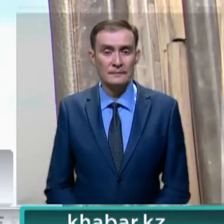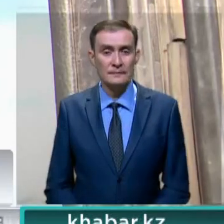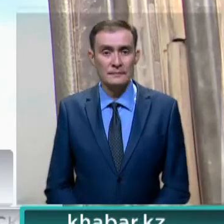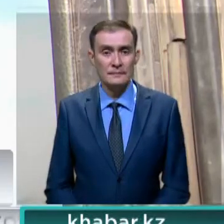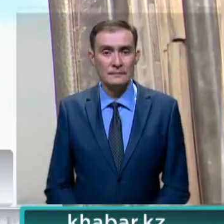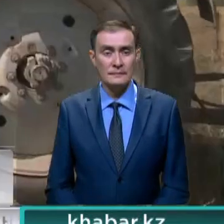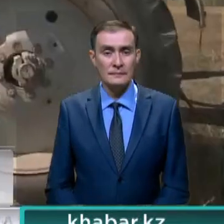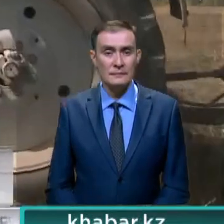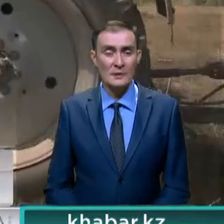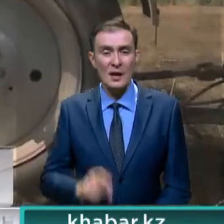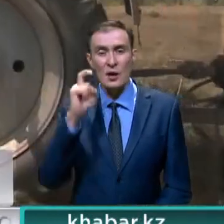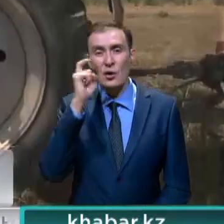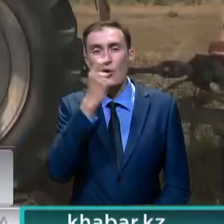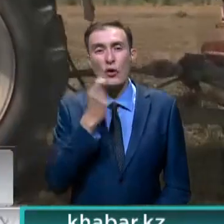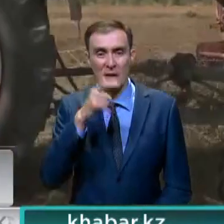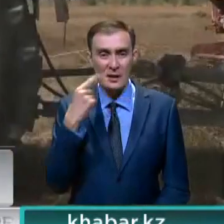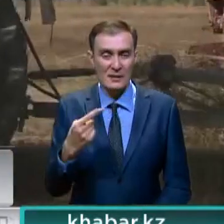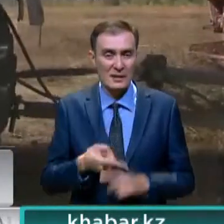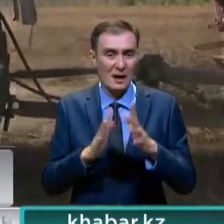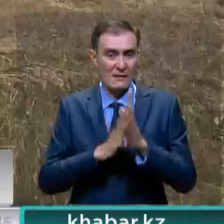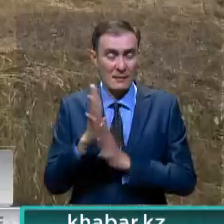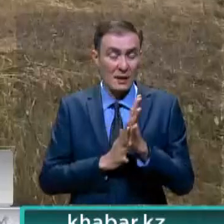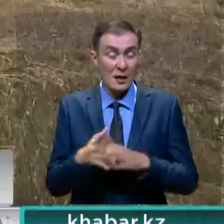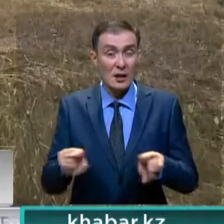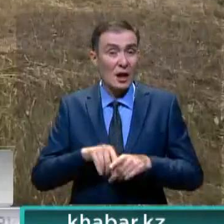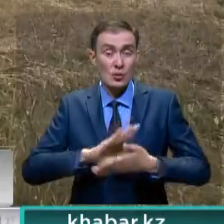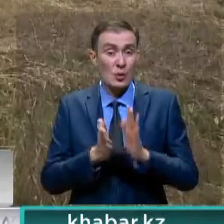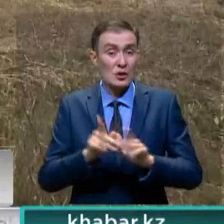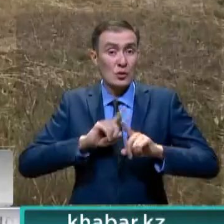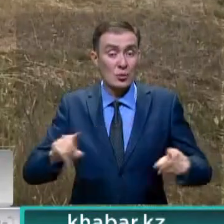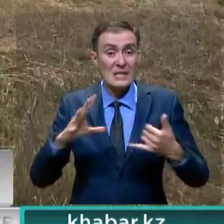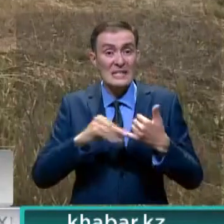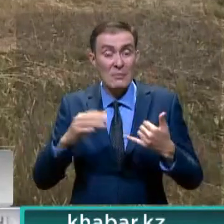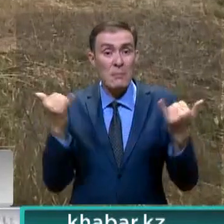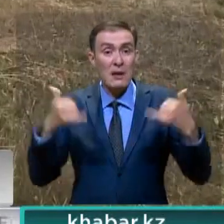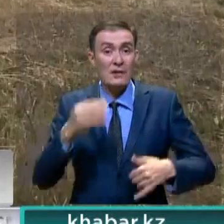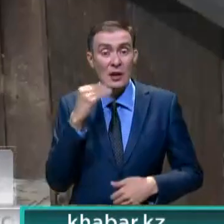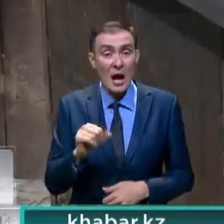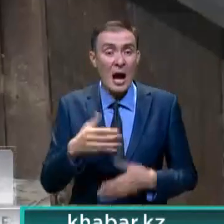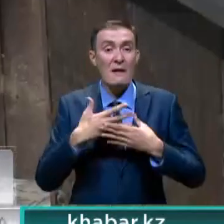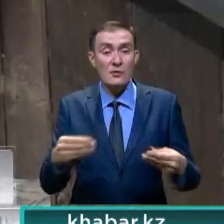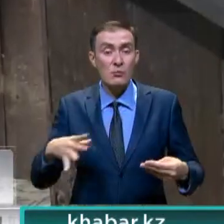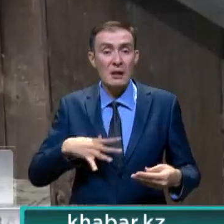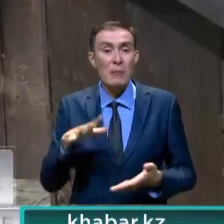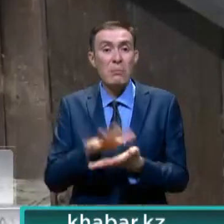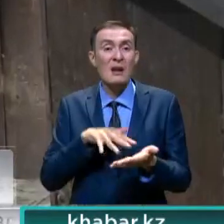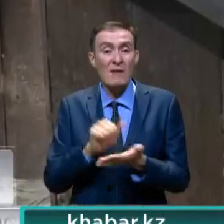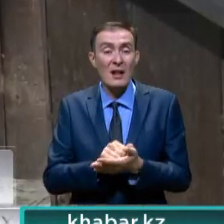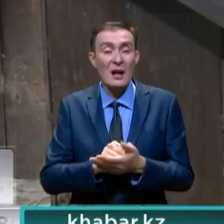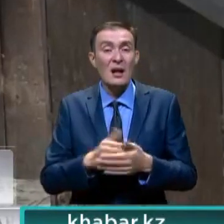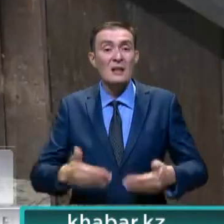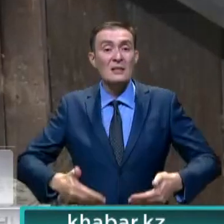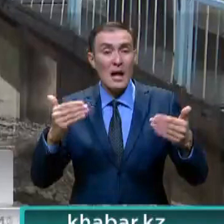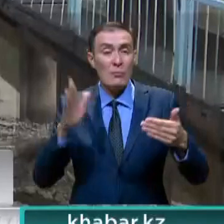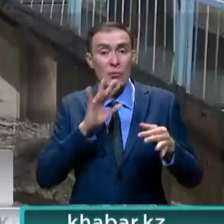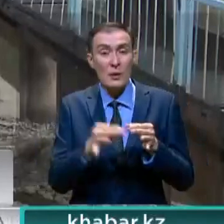Она остой. Для местных жителей такая ситуация нонсенс. Земли-то здесь поливные. Только вот весной прорвало дамбу на реке Курчум, и